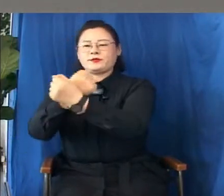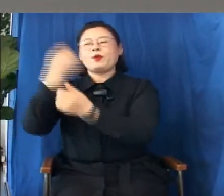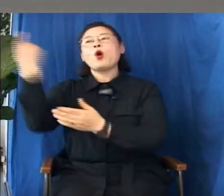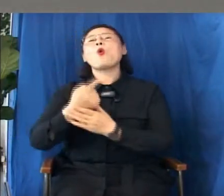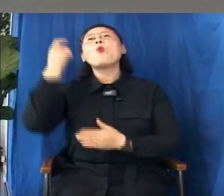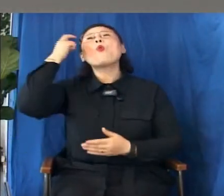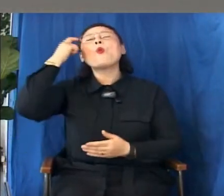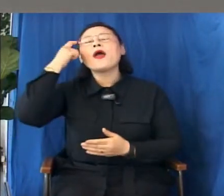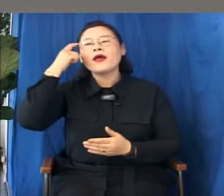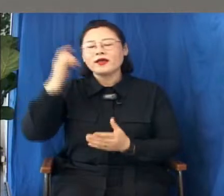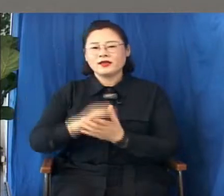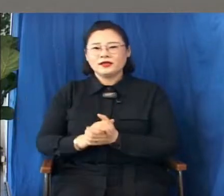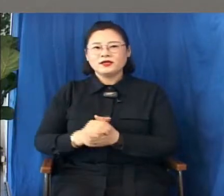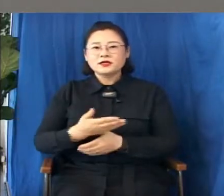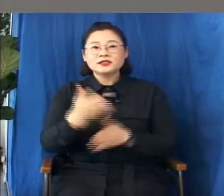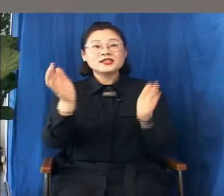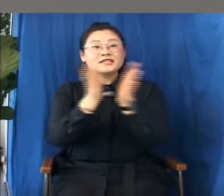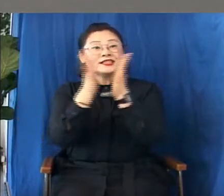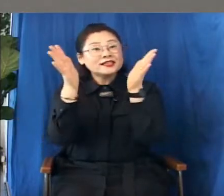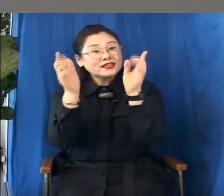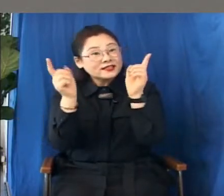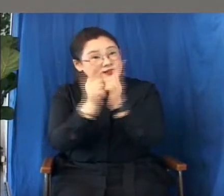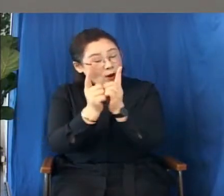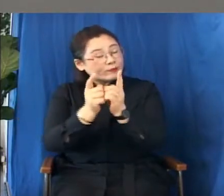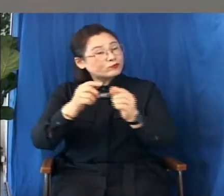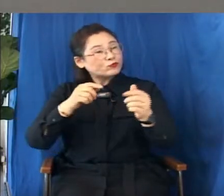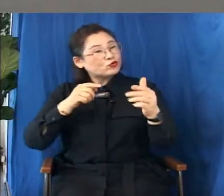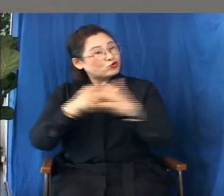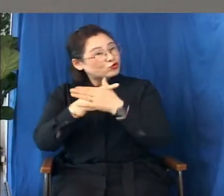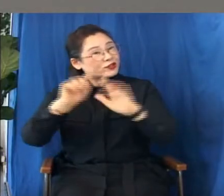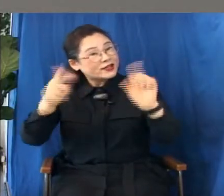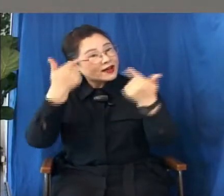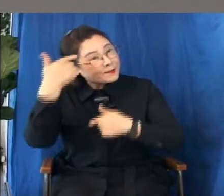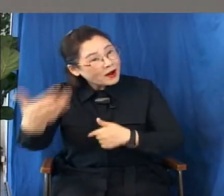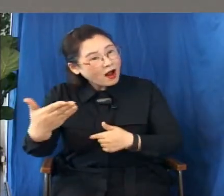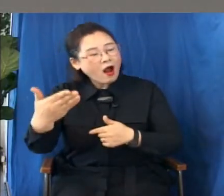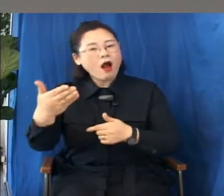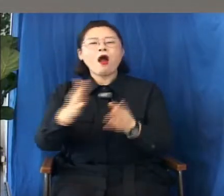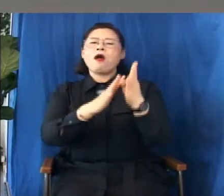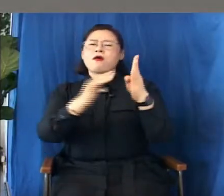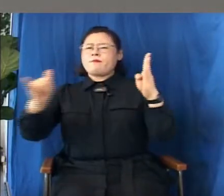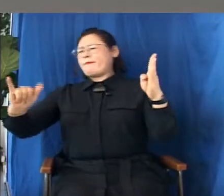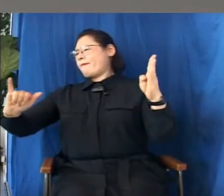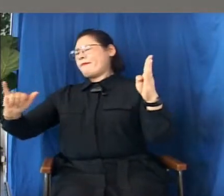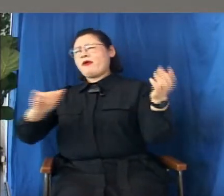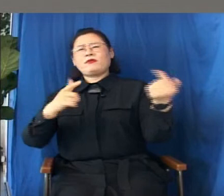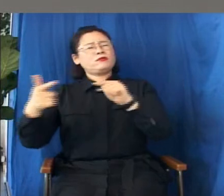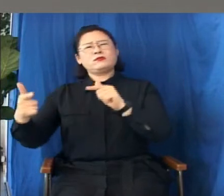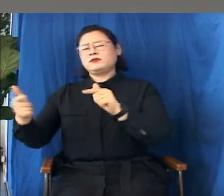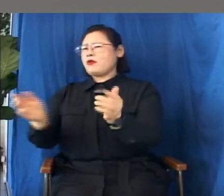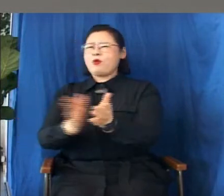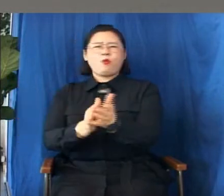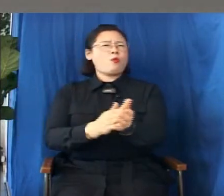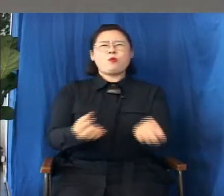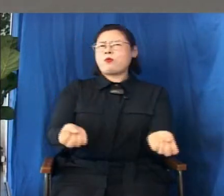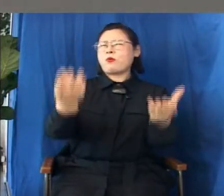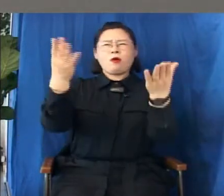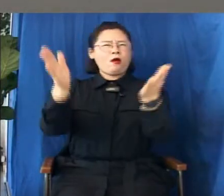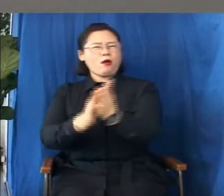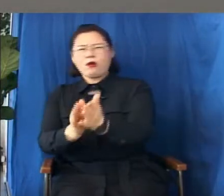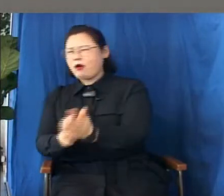왜 그러면 그들을 직접 죽이지 않았느냐? 백성들이 그들을 환호하고 있었기 때문에 그래요.